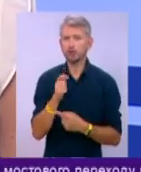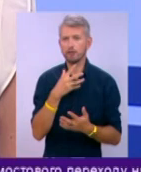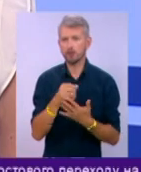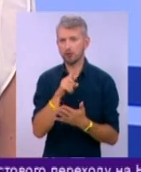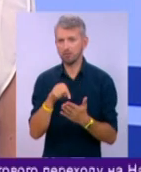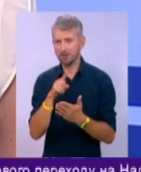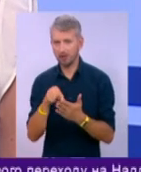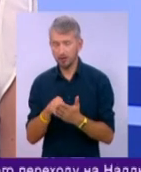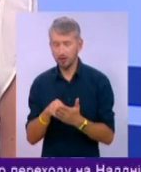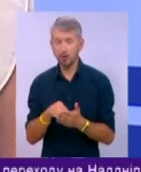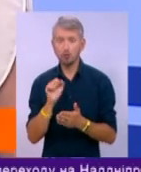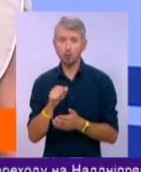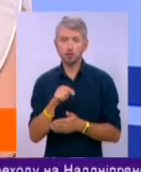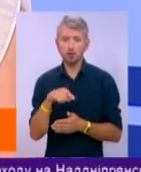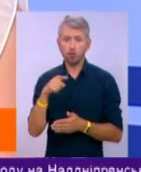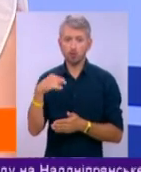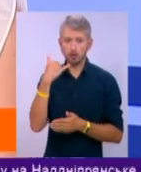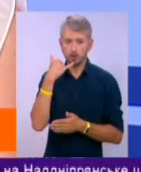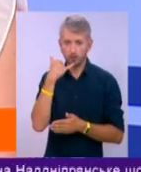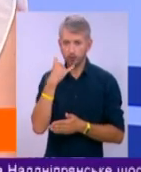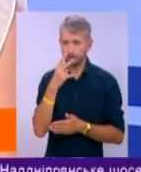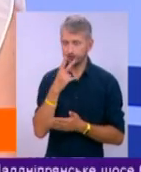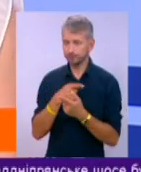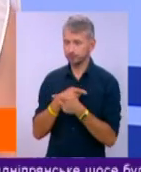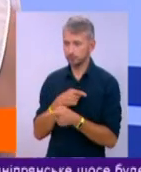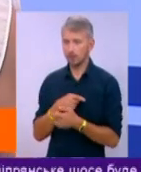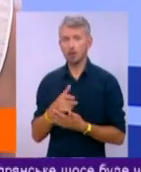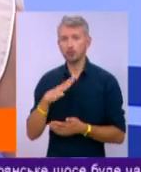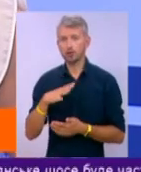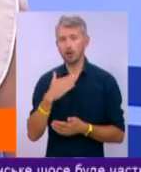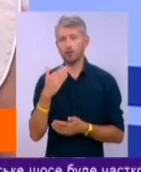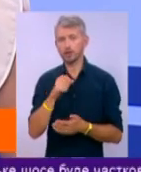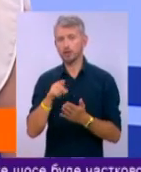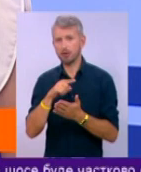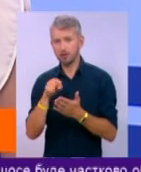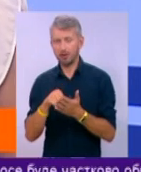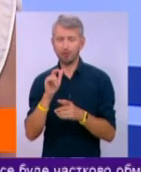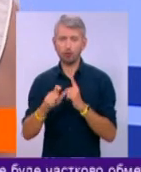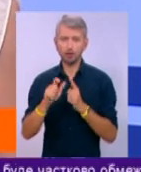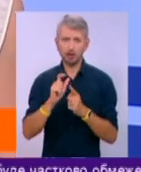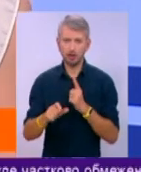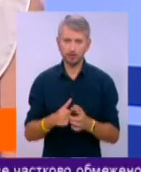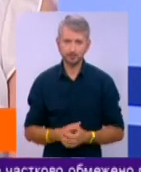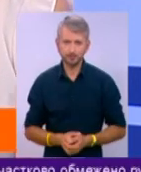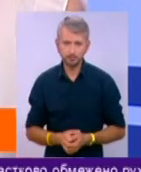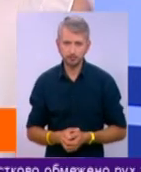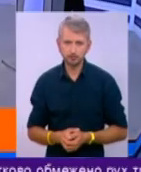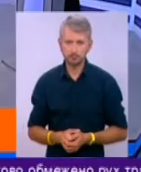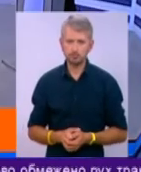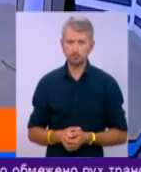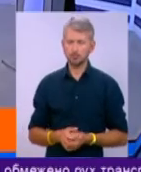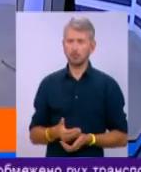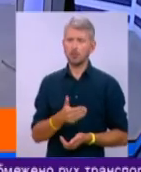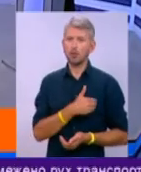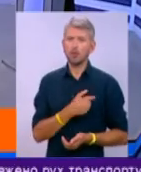питання в прямому ефірі. Можете за телефоном, який зараз побачите на своїх екранах. Чекаємо ваших запитань і коментарів. Власне, хочу